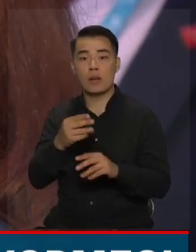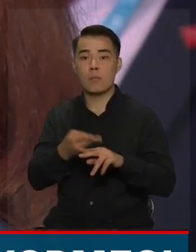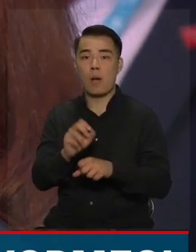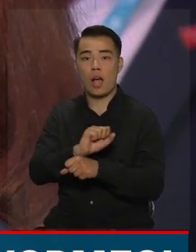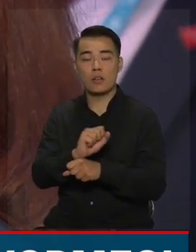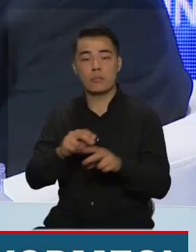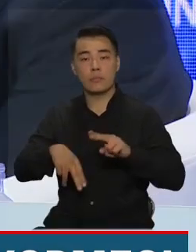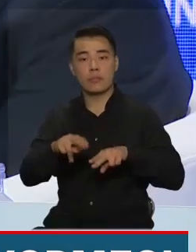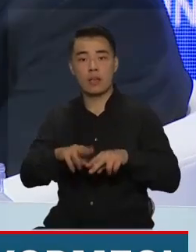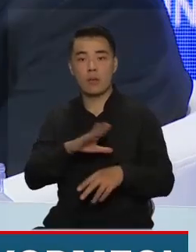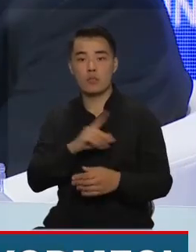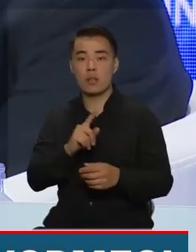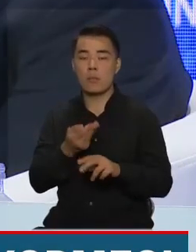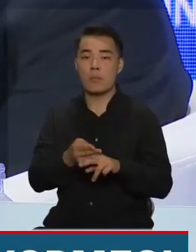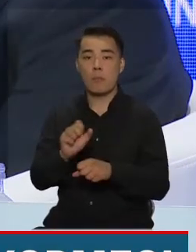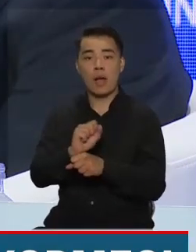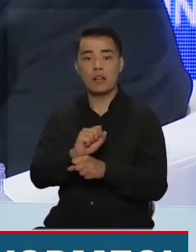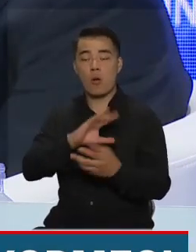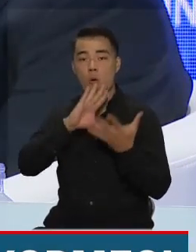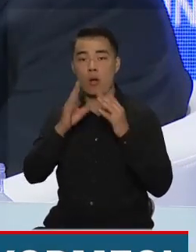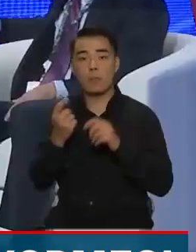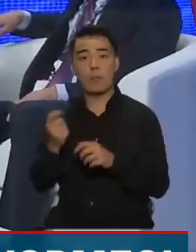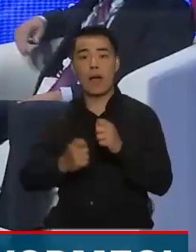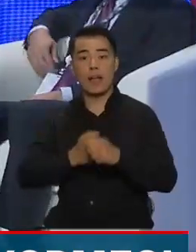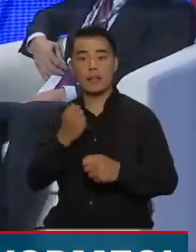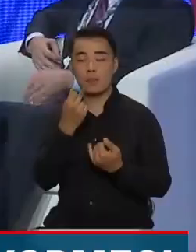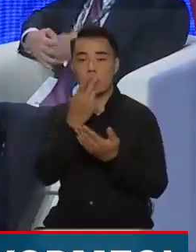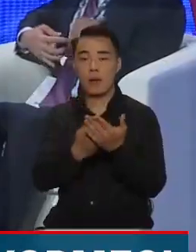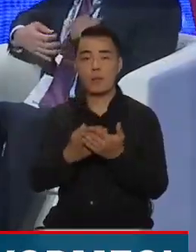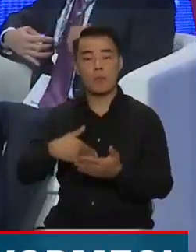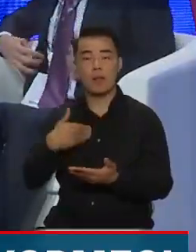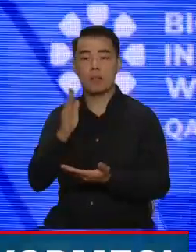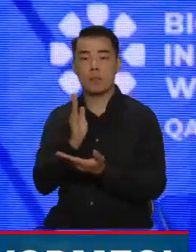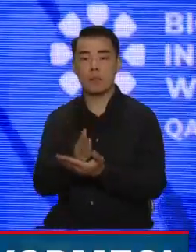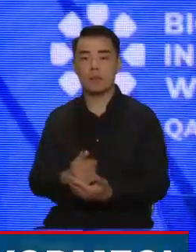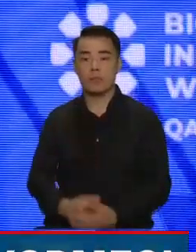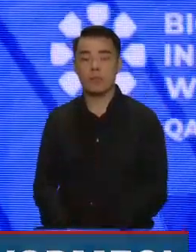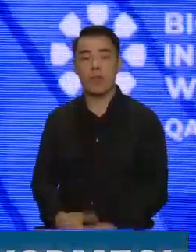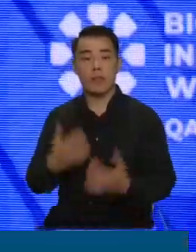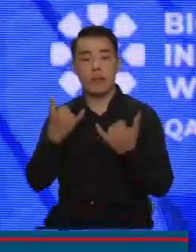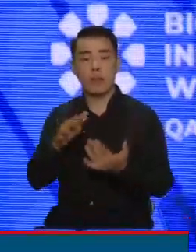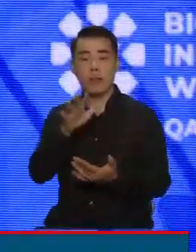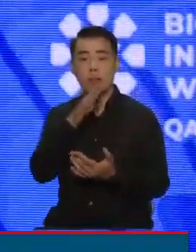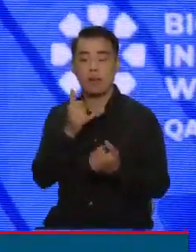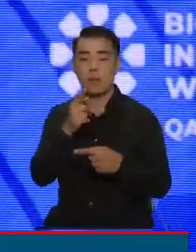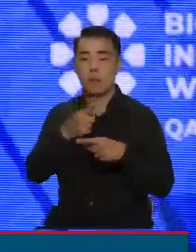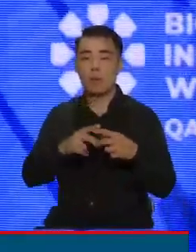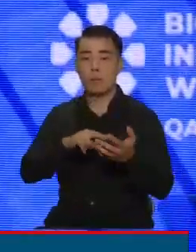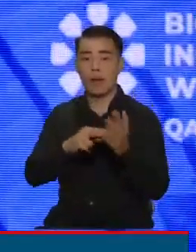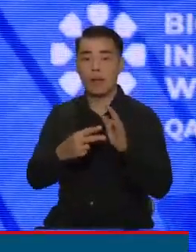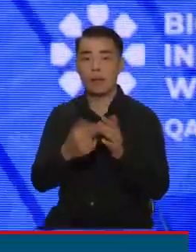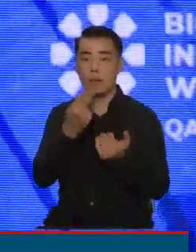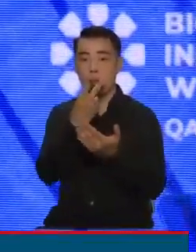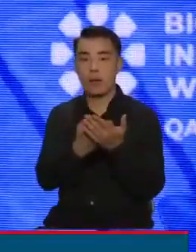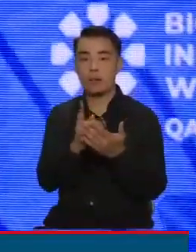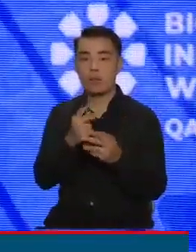шығарған. Сондай-ақ құрылыс материалдары өндірісінің көрсеткіші де көңілден шығады. Настоящее время пул таких проектов. Қазіргі